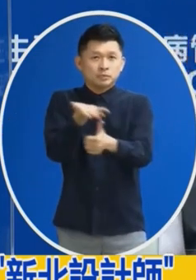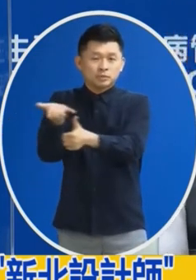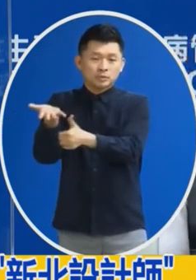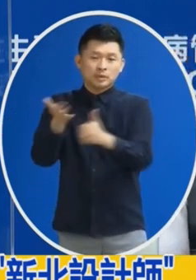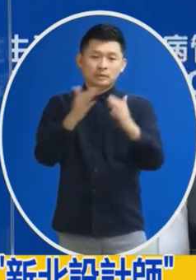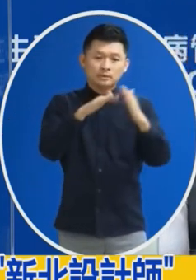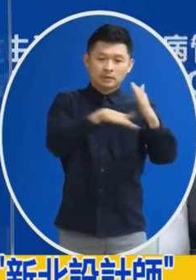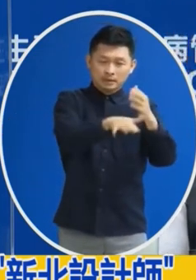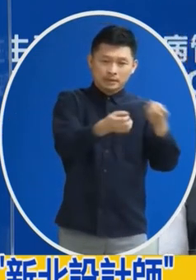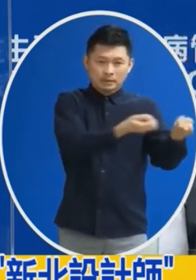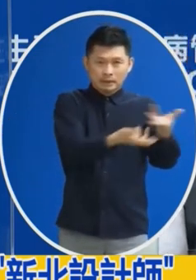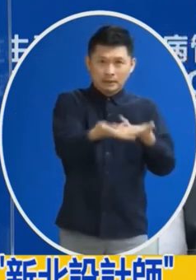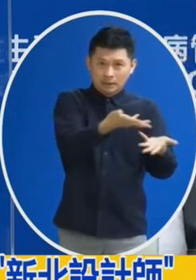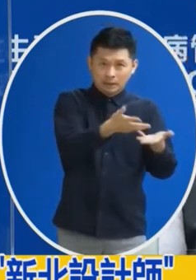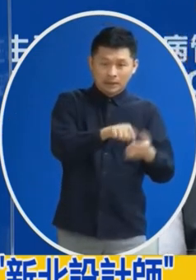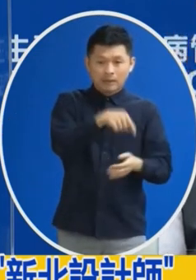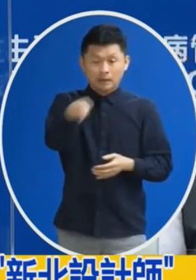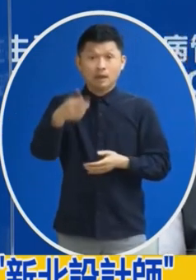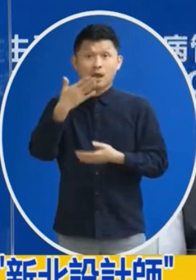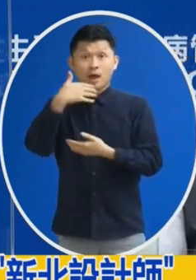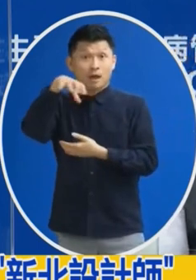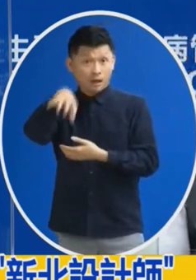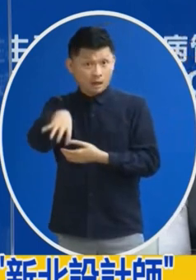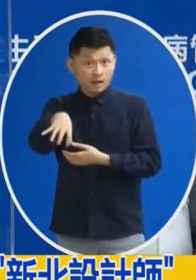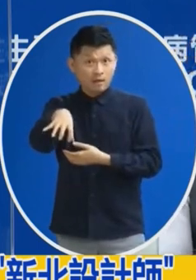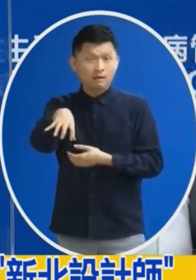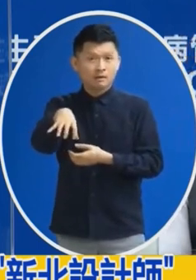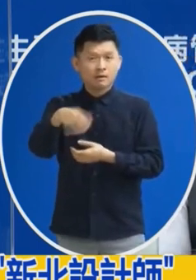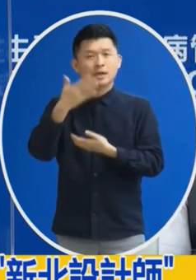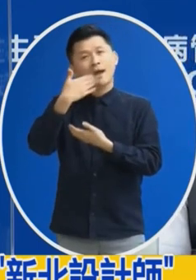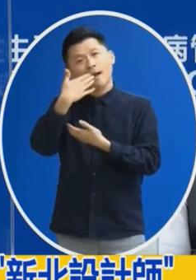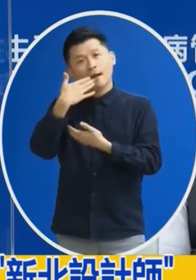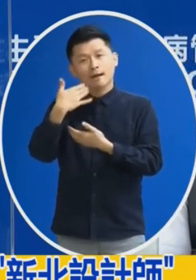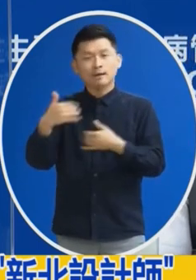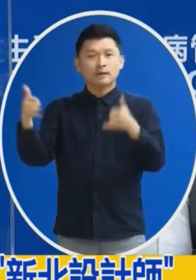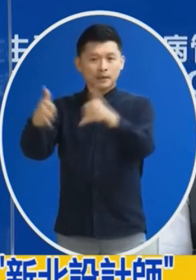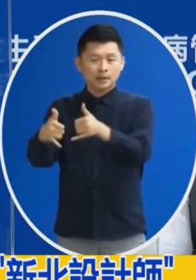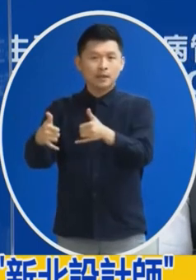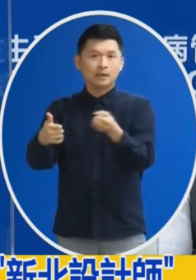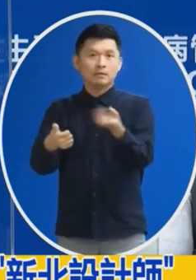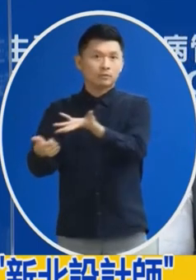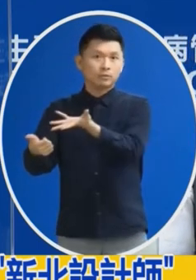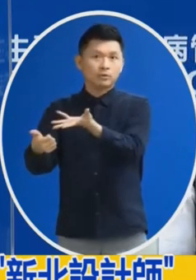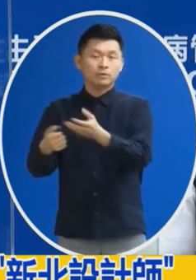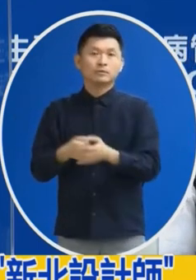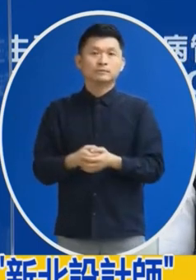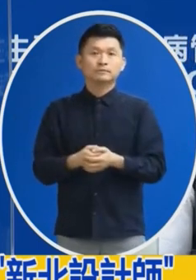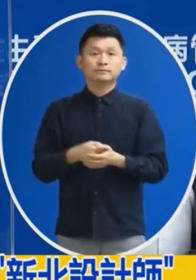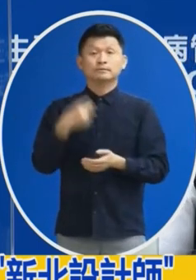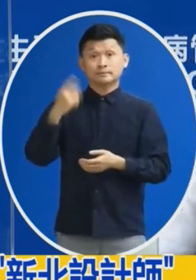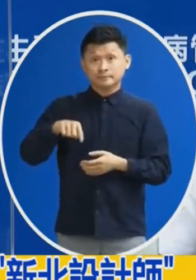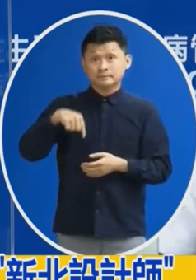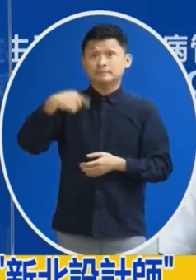家庭的群聚，那有到餐厅的饮食，那